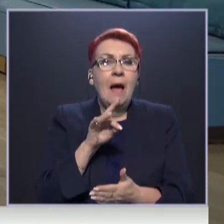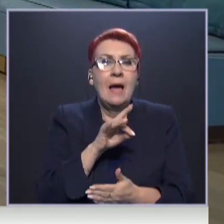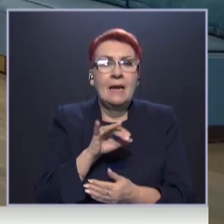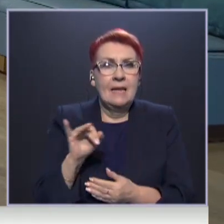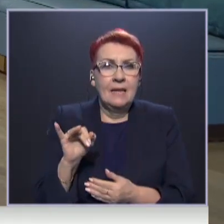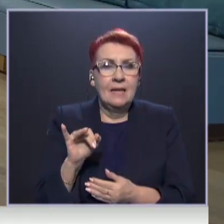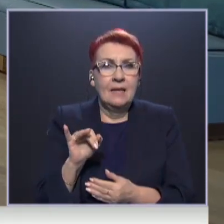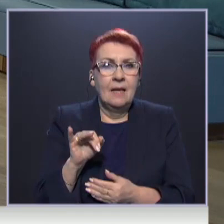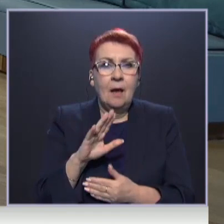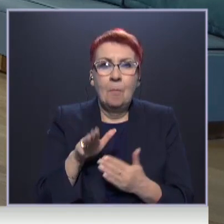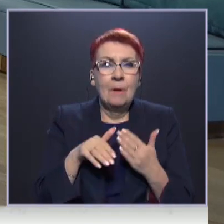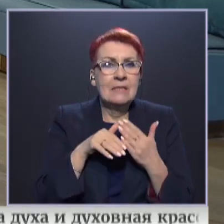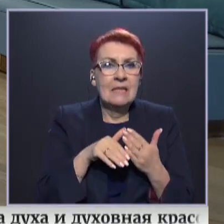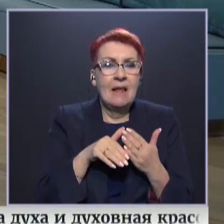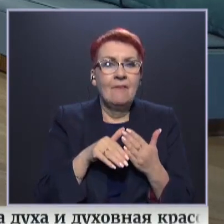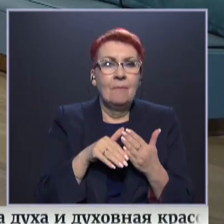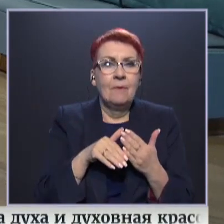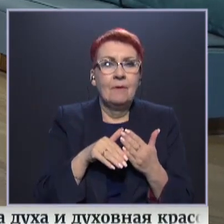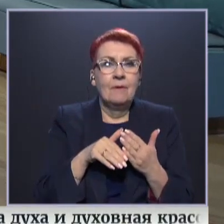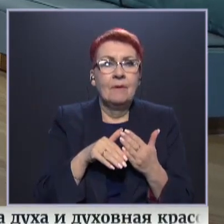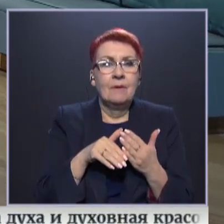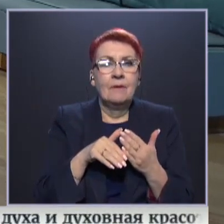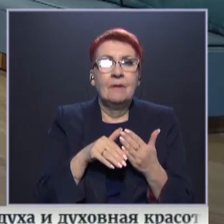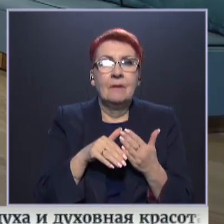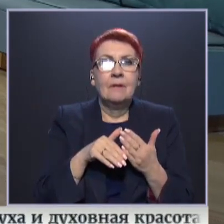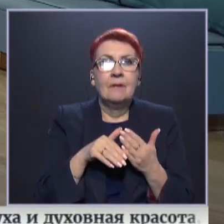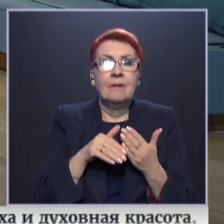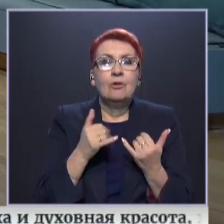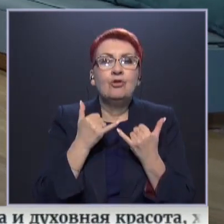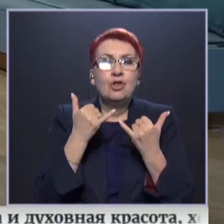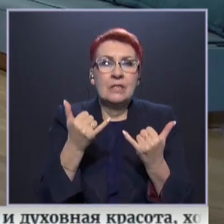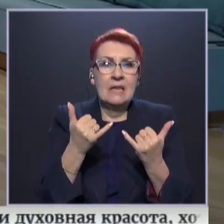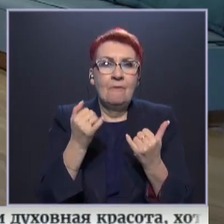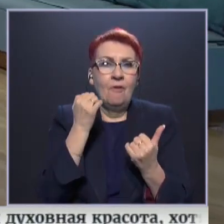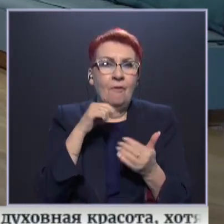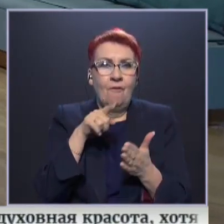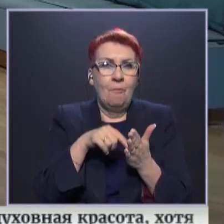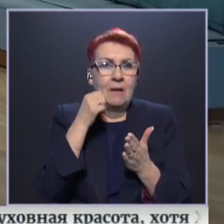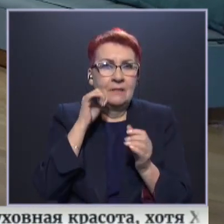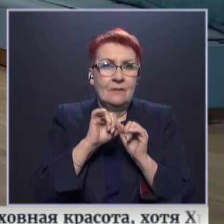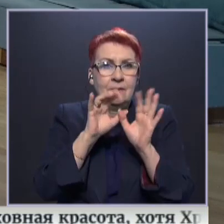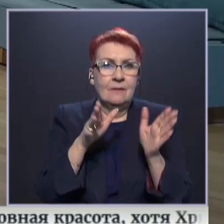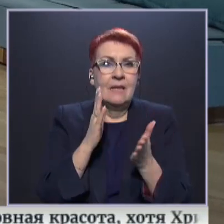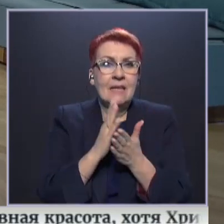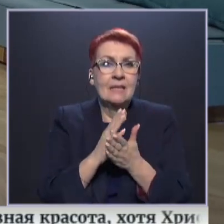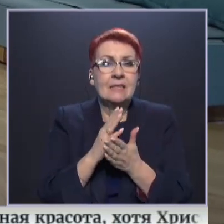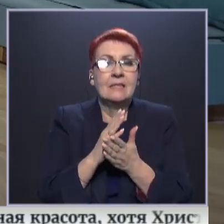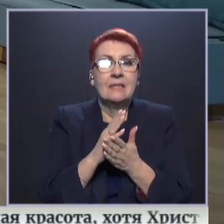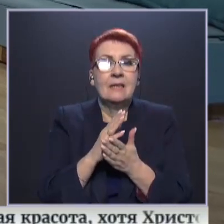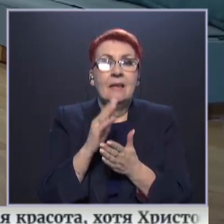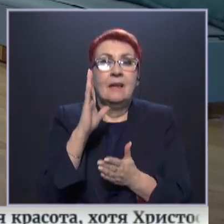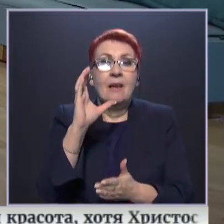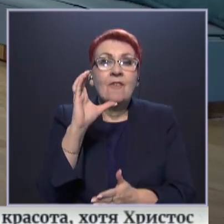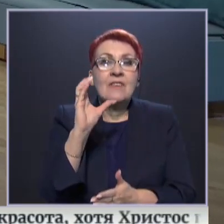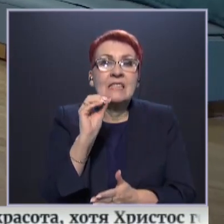посредством чтимых в Москве святынь. Есть у нас Всецарица, образ